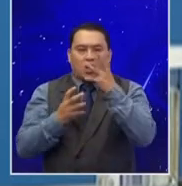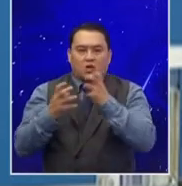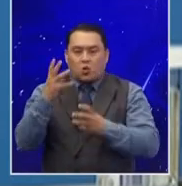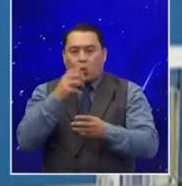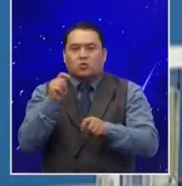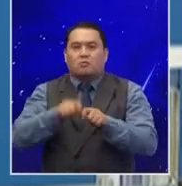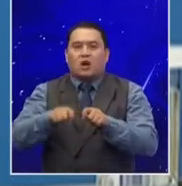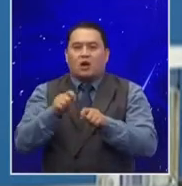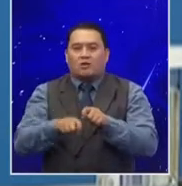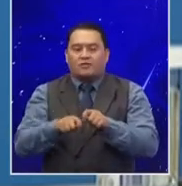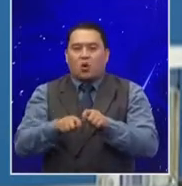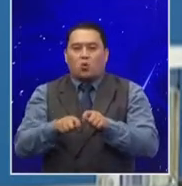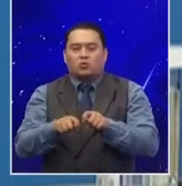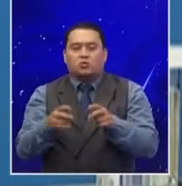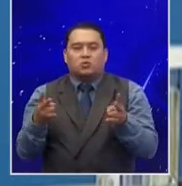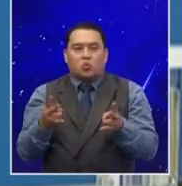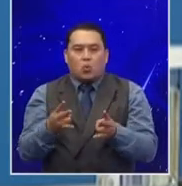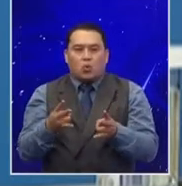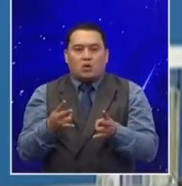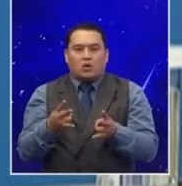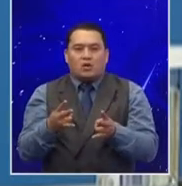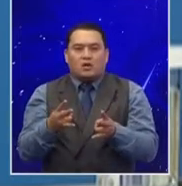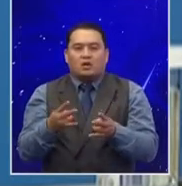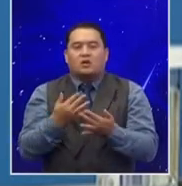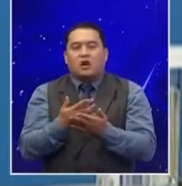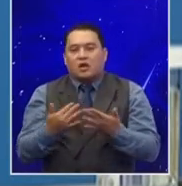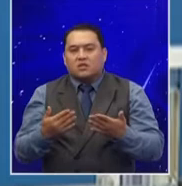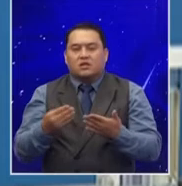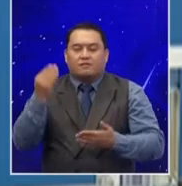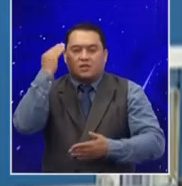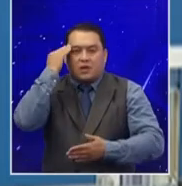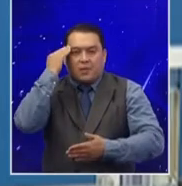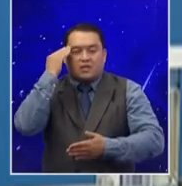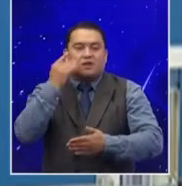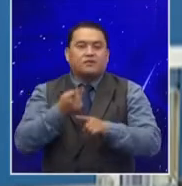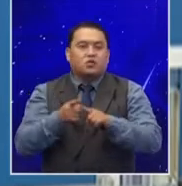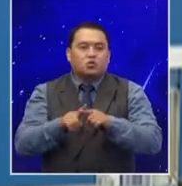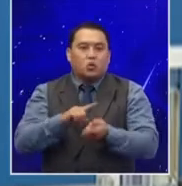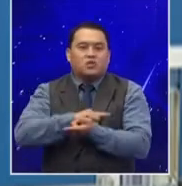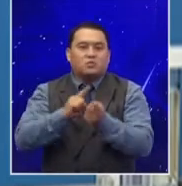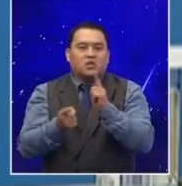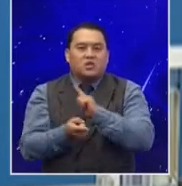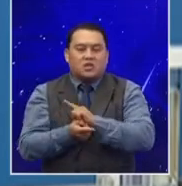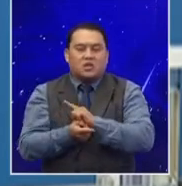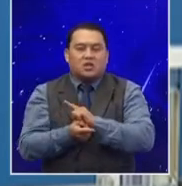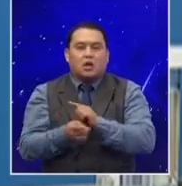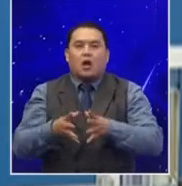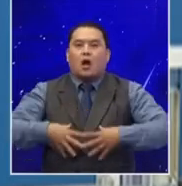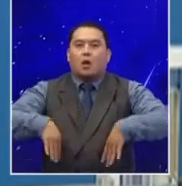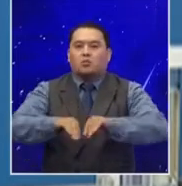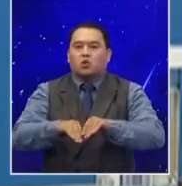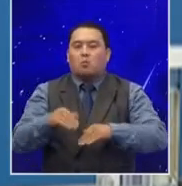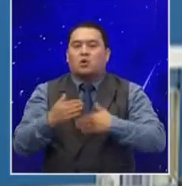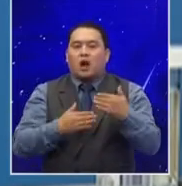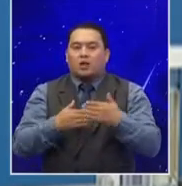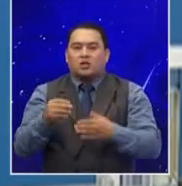ревизии широко распространенные идеологические и философские концепции. Заметную трансформацию претерпевают общественные практики